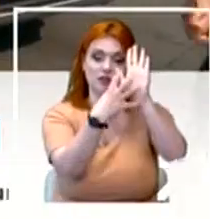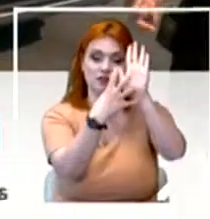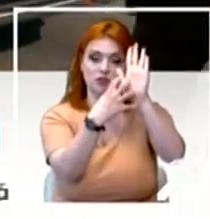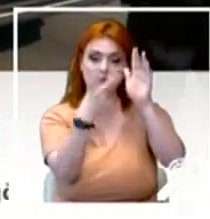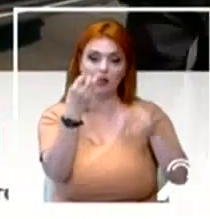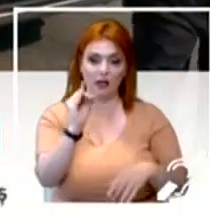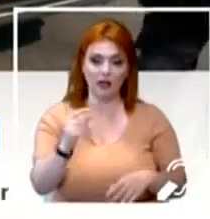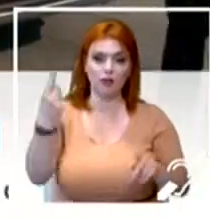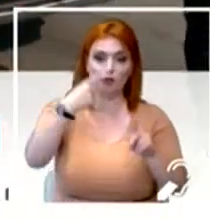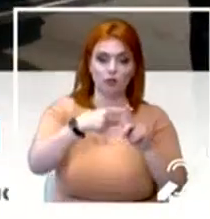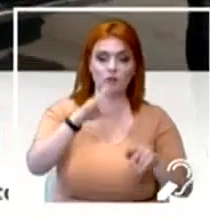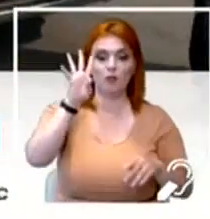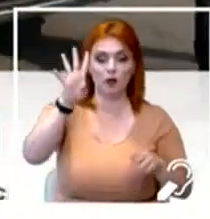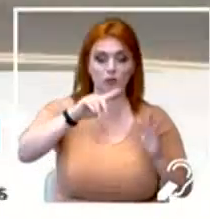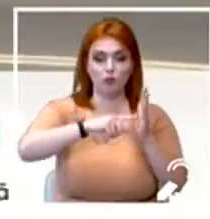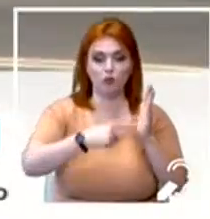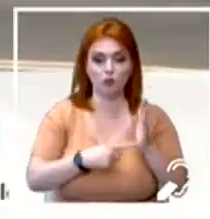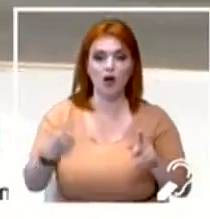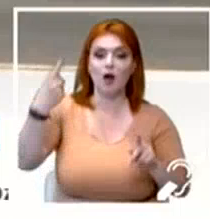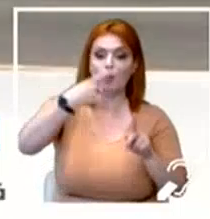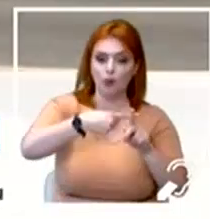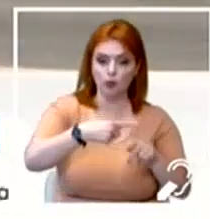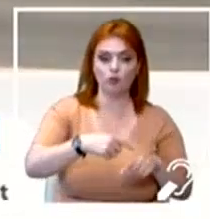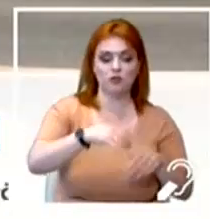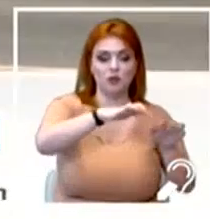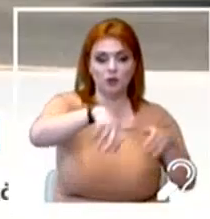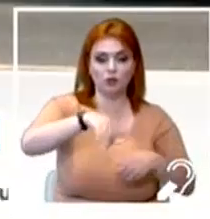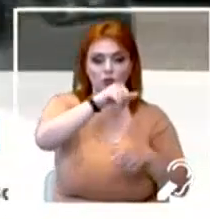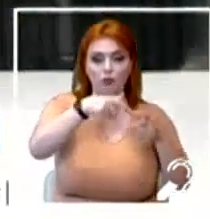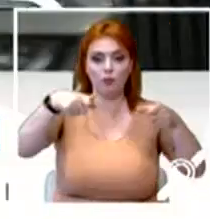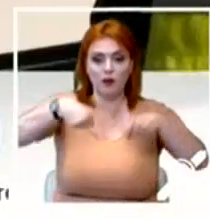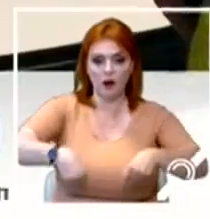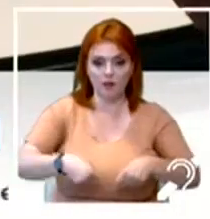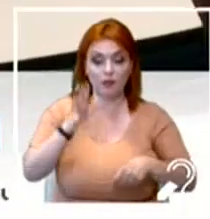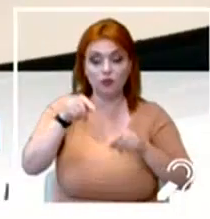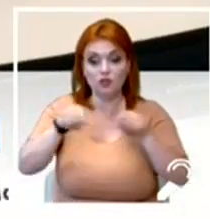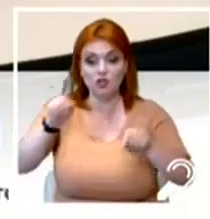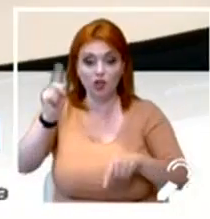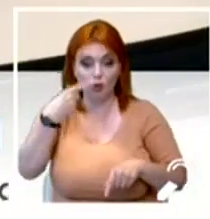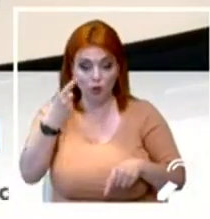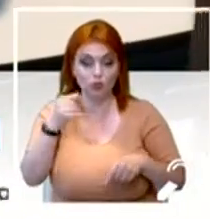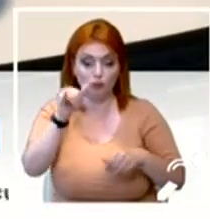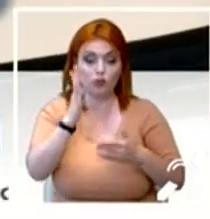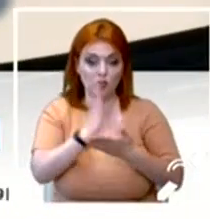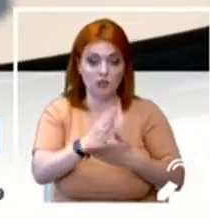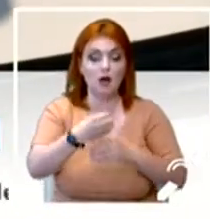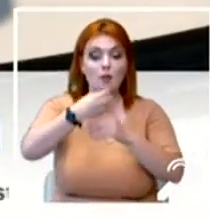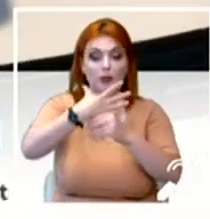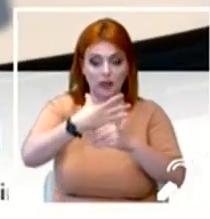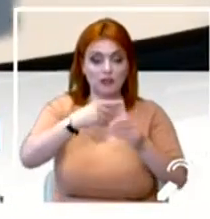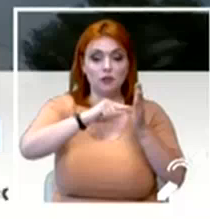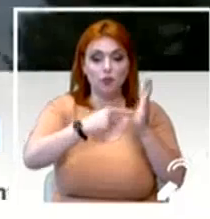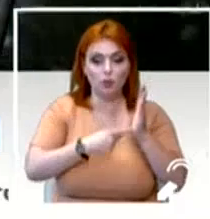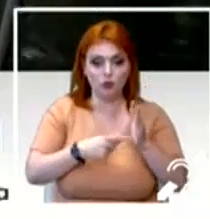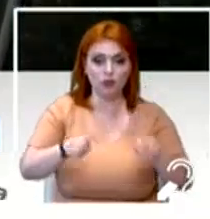se va suspenda și permisul de conducere, pentru că în ultimele 6 luni a acumulat 15 puncte de penalizare. De ce ați